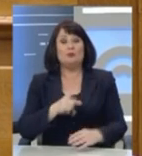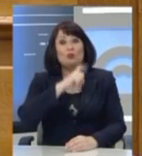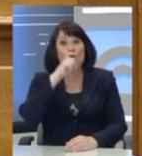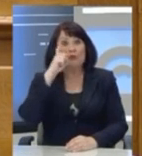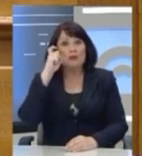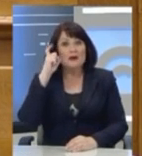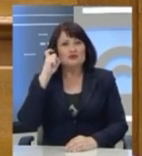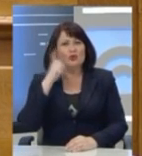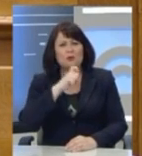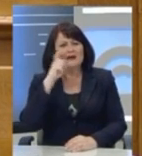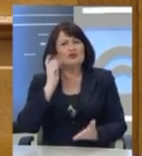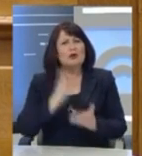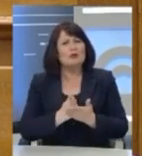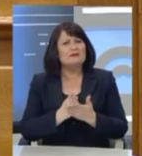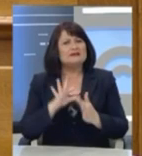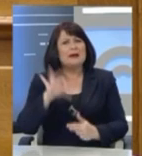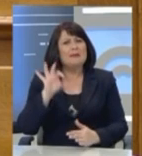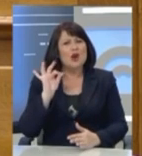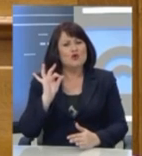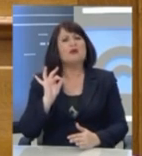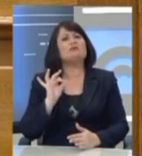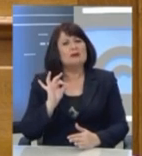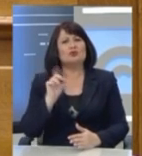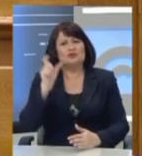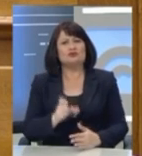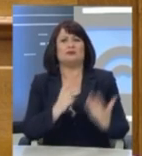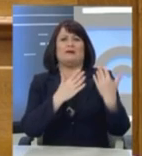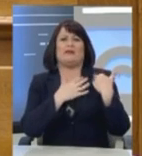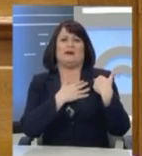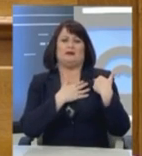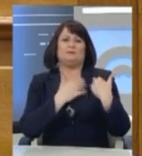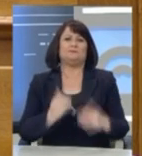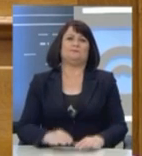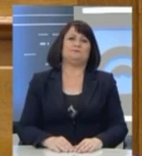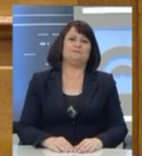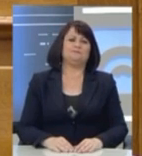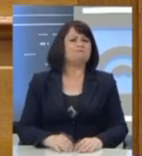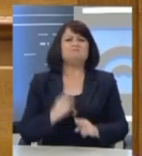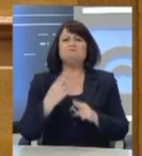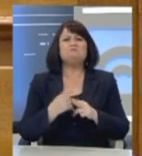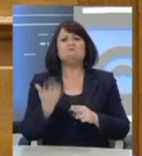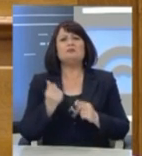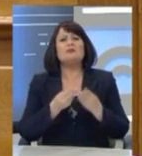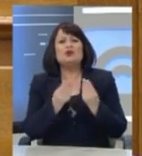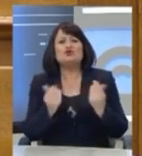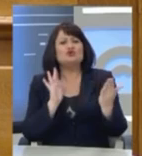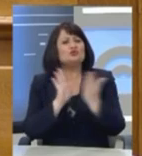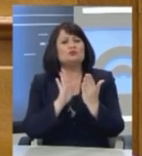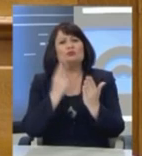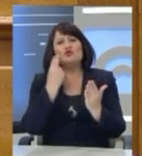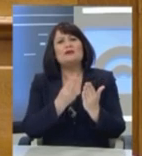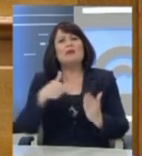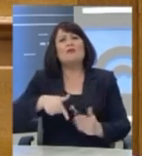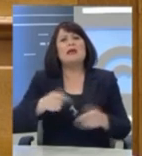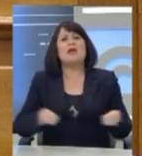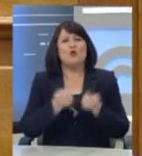πιο αμφιλεγόμενων επιλογών. Και αυτό είναι κάτι που, ανεξάρτητα από τον τρόπο με τον οποίο προσεγγίζει κανείς τα